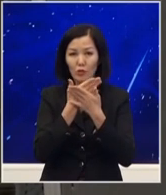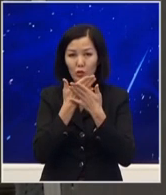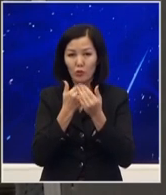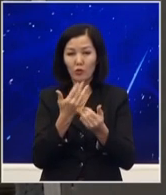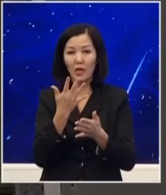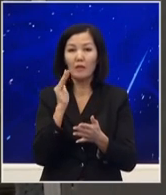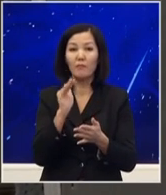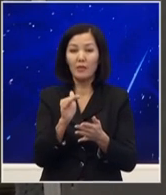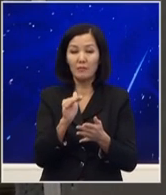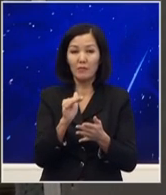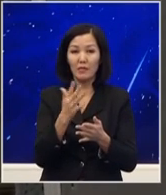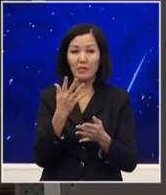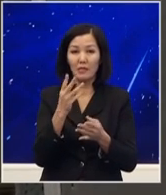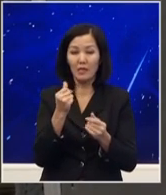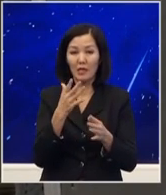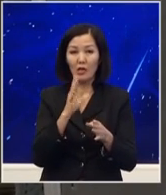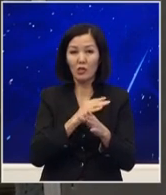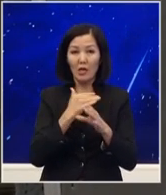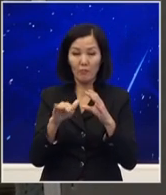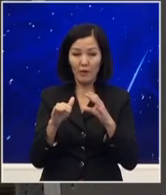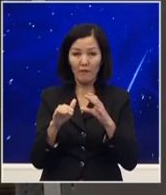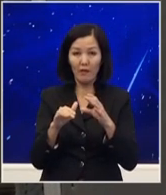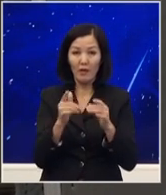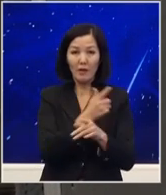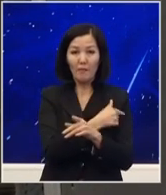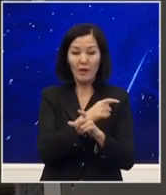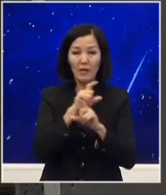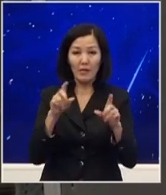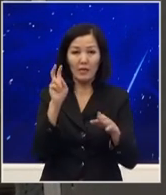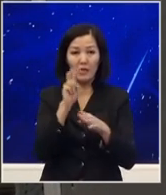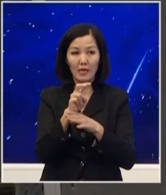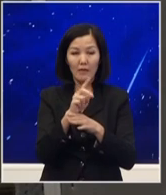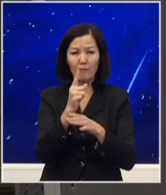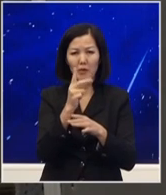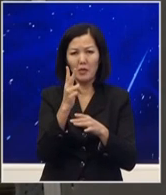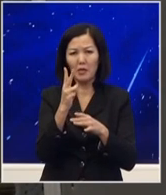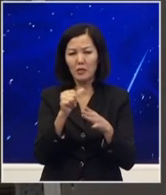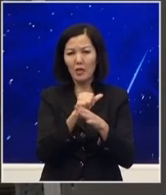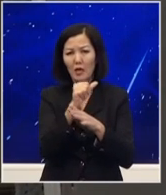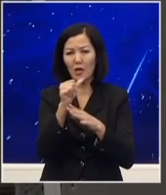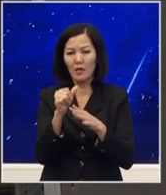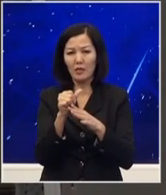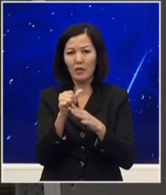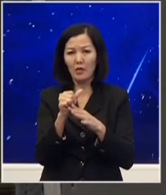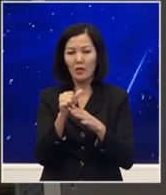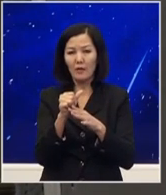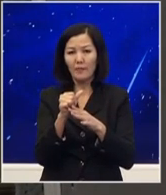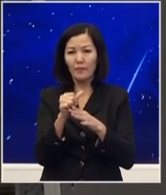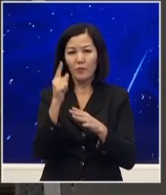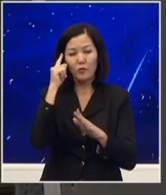да 5000 теңге сұрады, тағы да жібердім. Келдім поликлиниканың алдына, уже бір сағат тұрдым, екі сағат тұрдым, уже екінші сағат уже түсіндім,